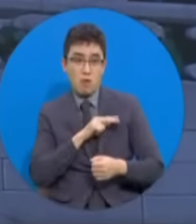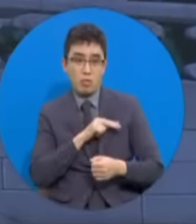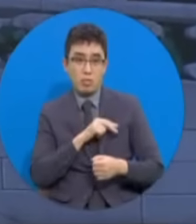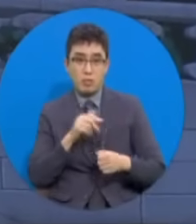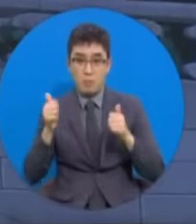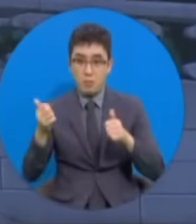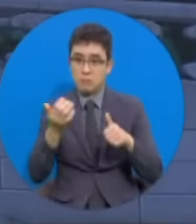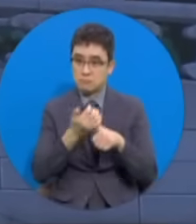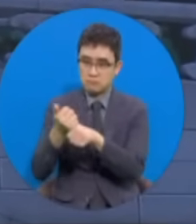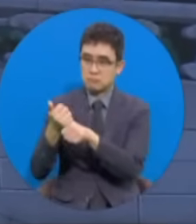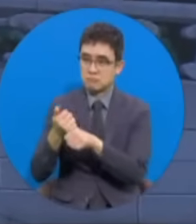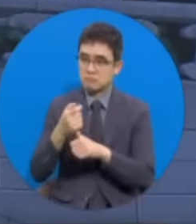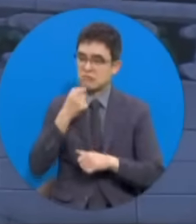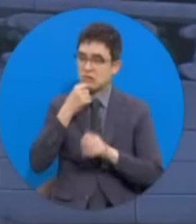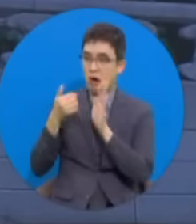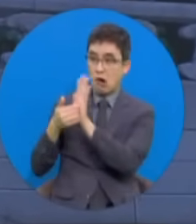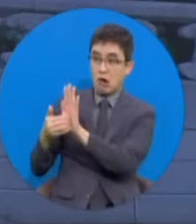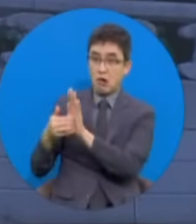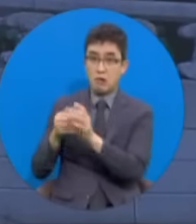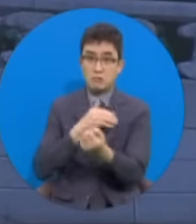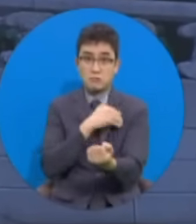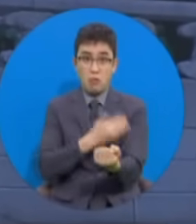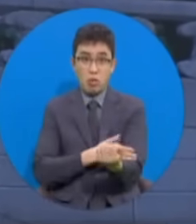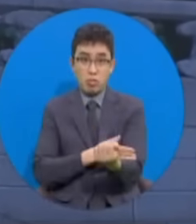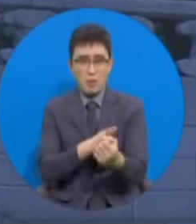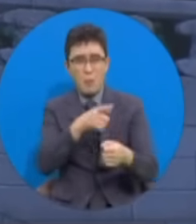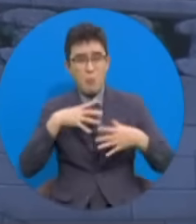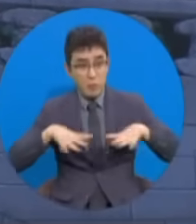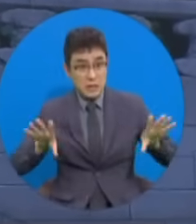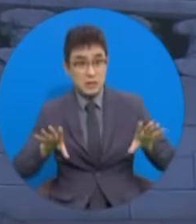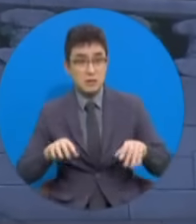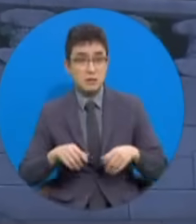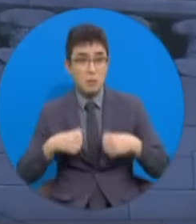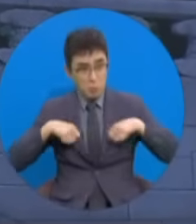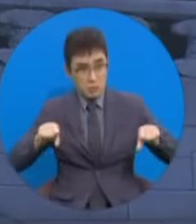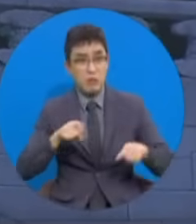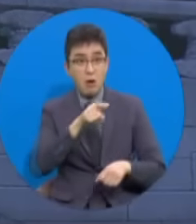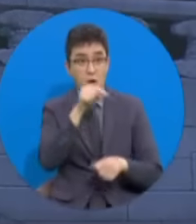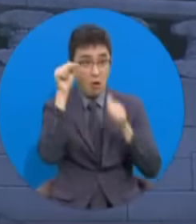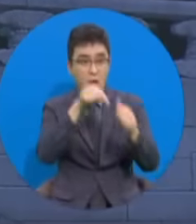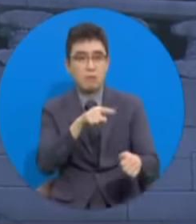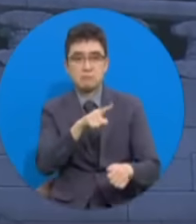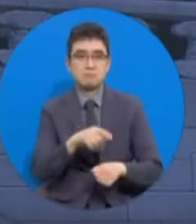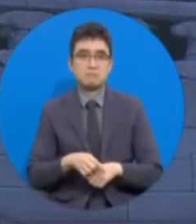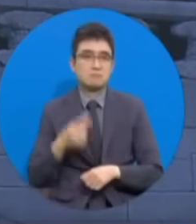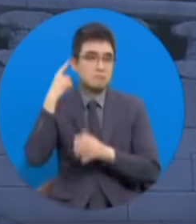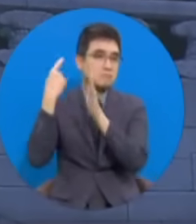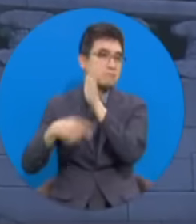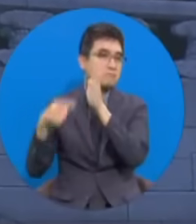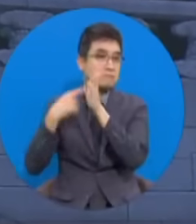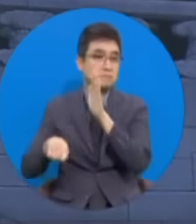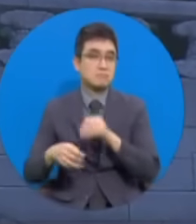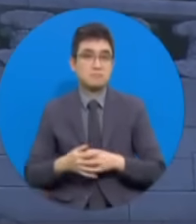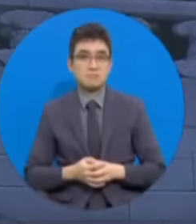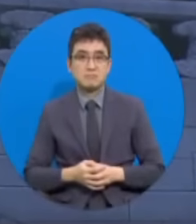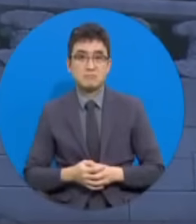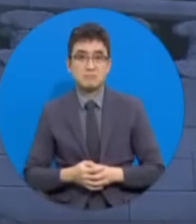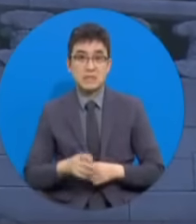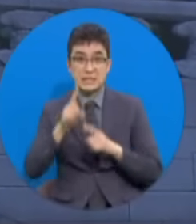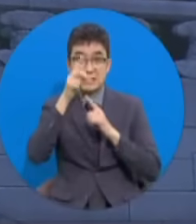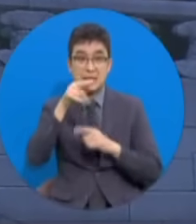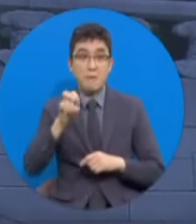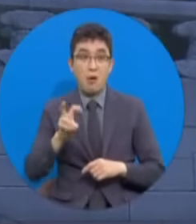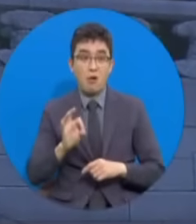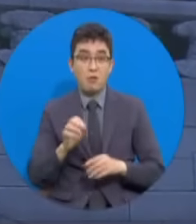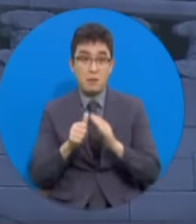일인가 싶습니다. 불체포 특권 포기. 이 대표는 벌써 몇 차례 포기하겠다 안 하겠다 하겠다